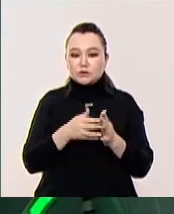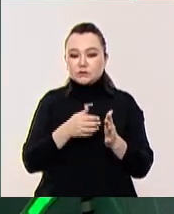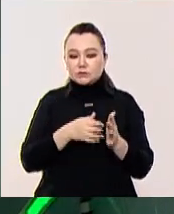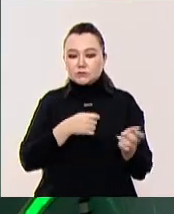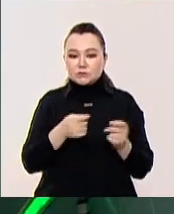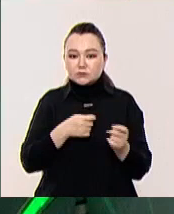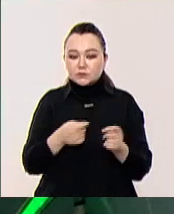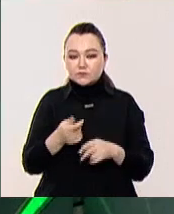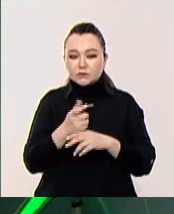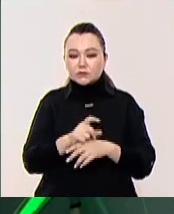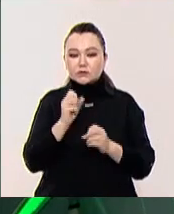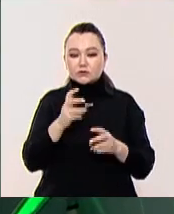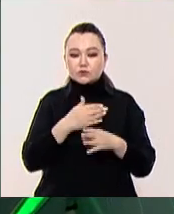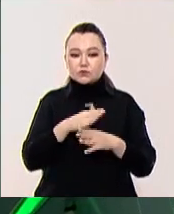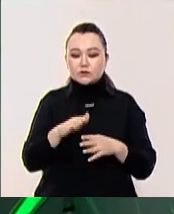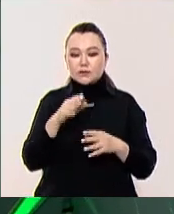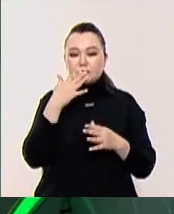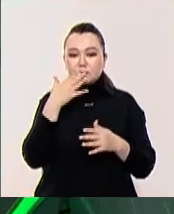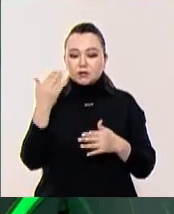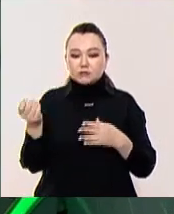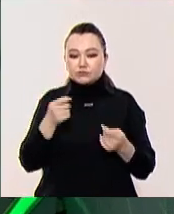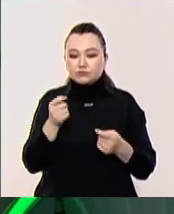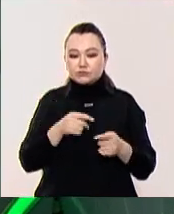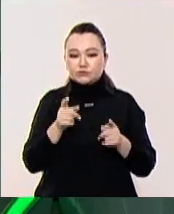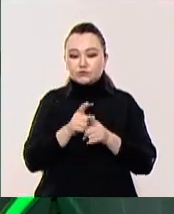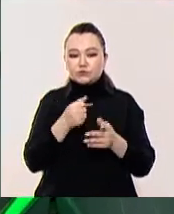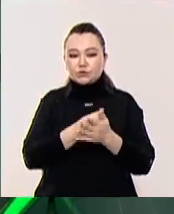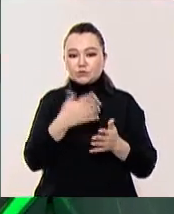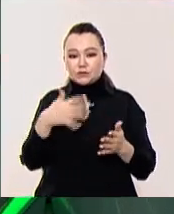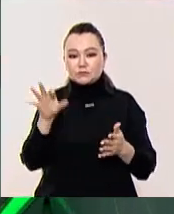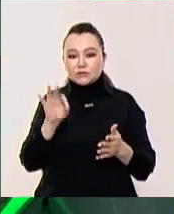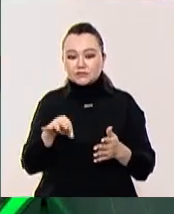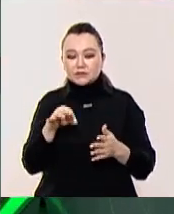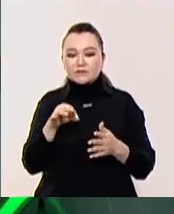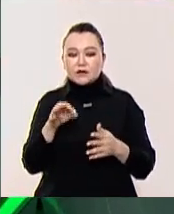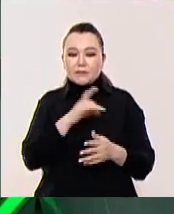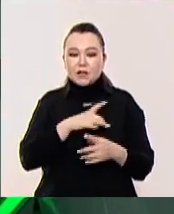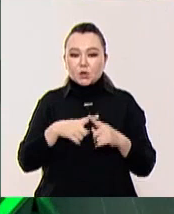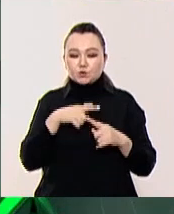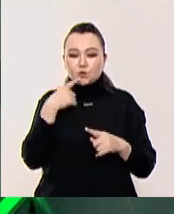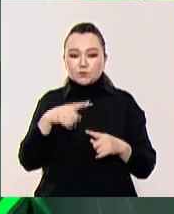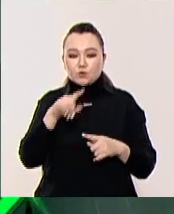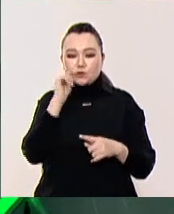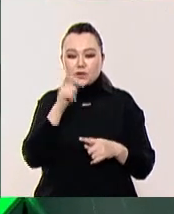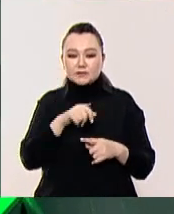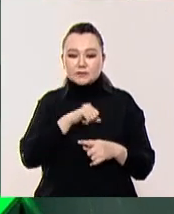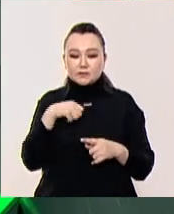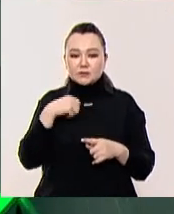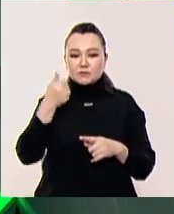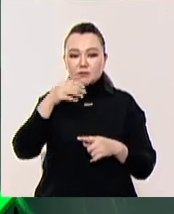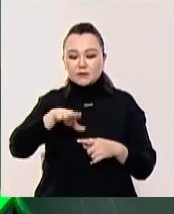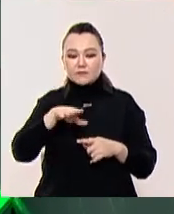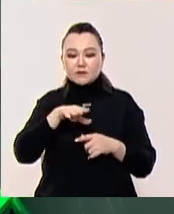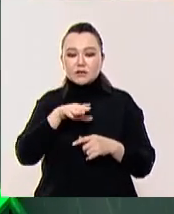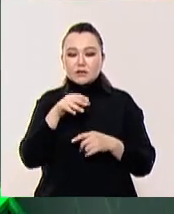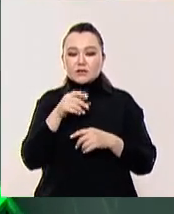поставок. Как известно, доля импортных препаратов на нашем рынке доходит до 50%. Беларусь, Россия и Украина – основные поставщики. А